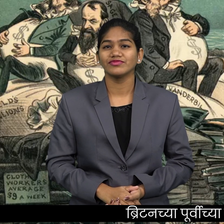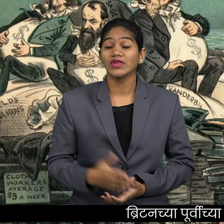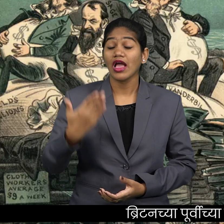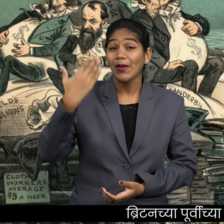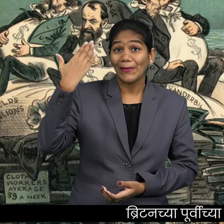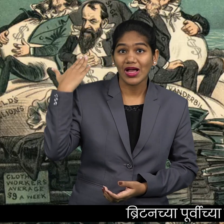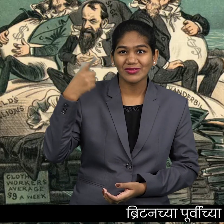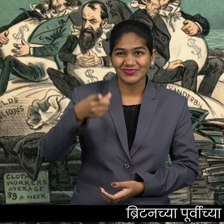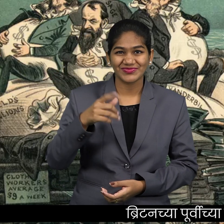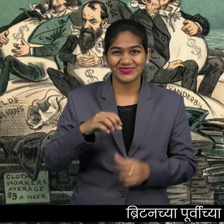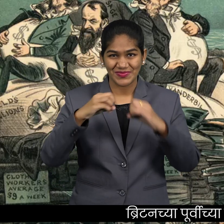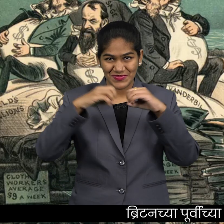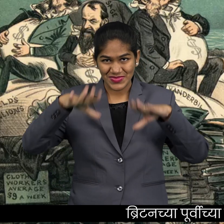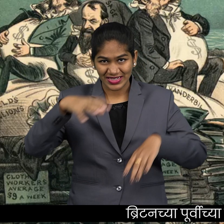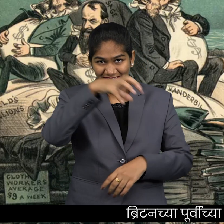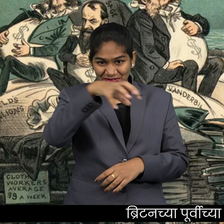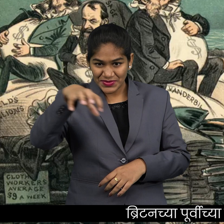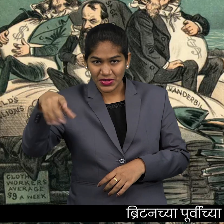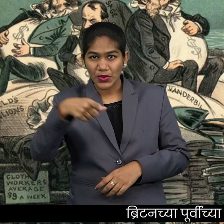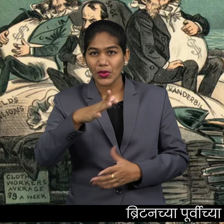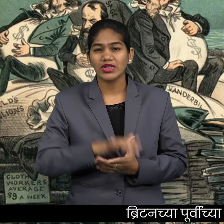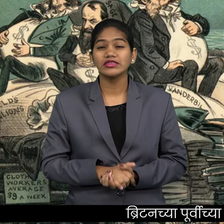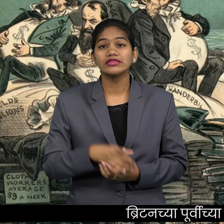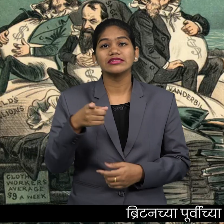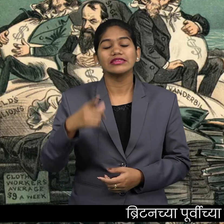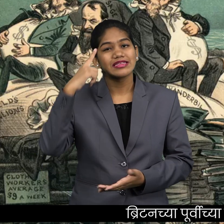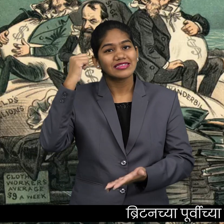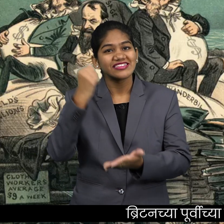ब्रिटनच्या पूर्वीच्या वसाहतींना स्वातंत्र्य मिळाले.